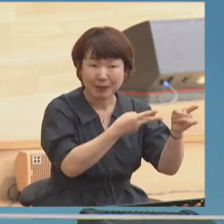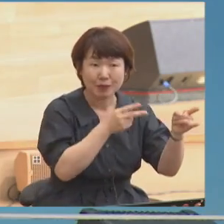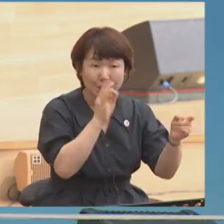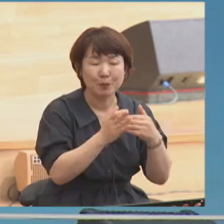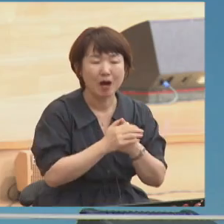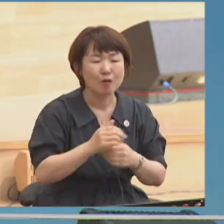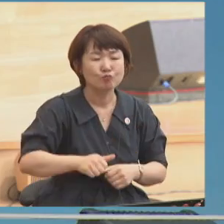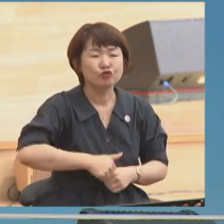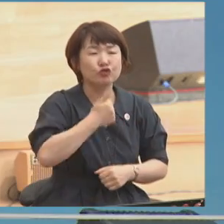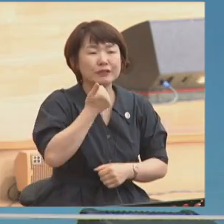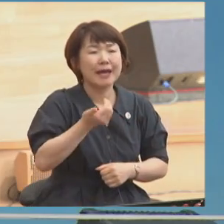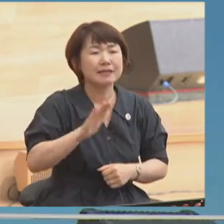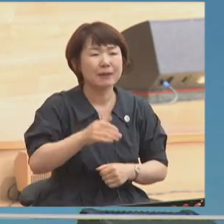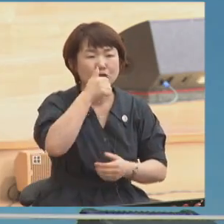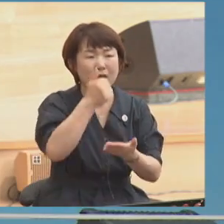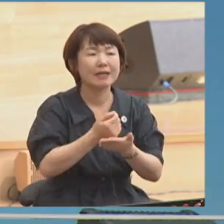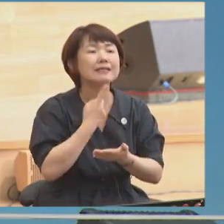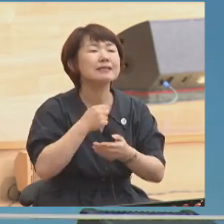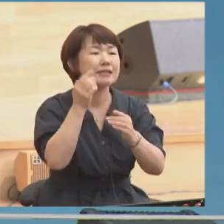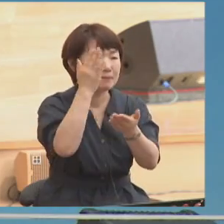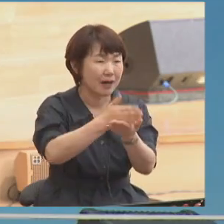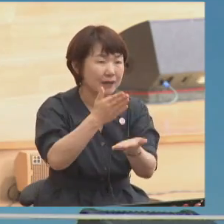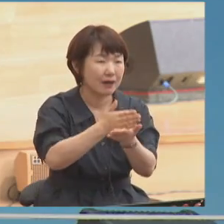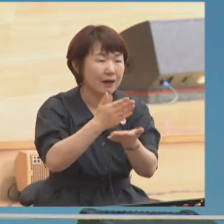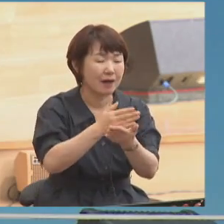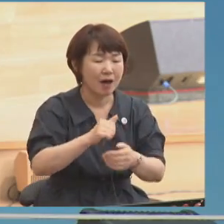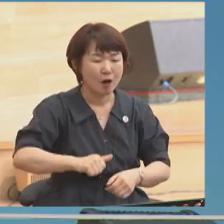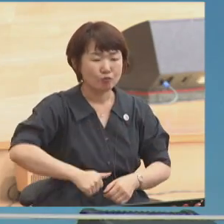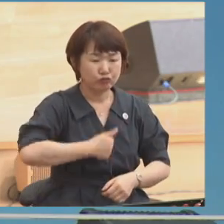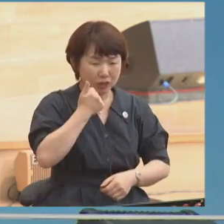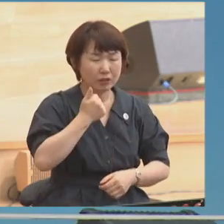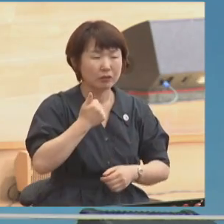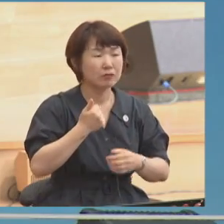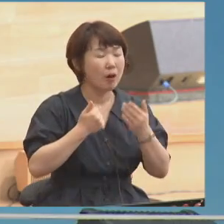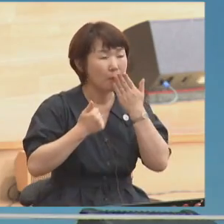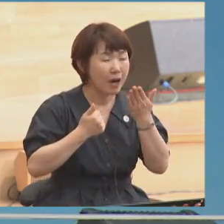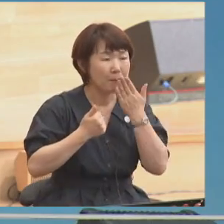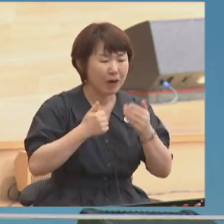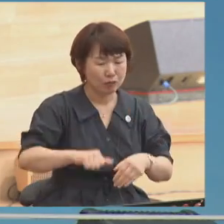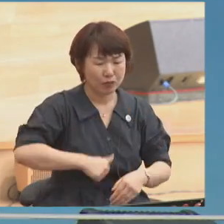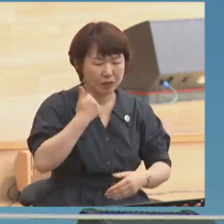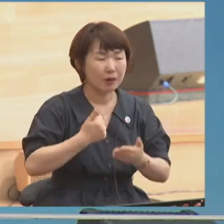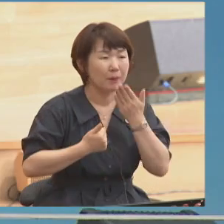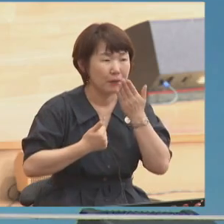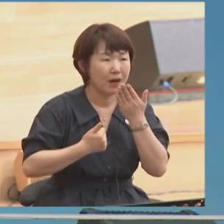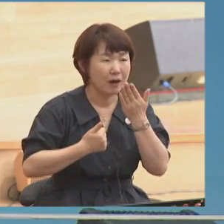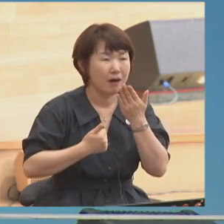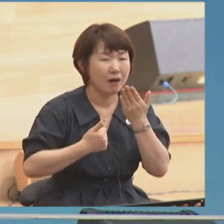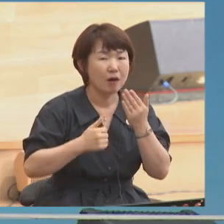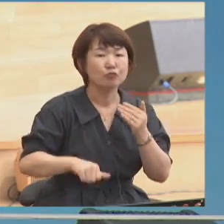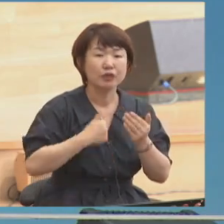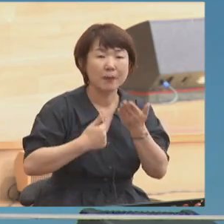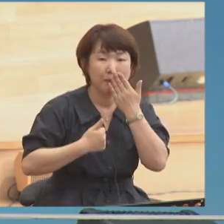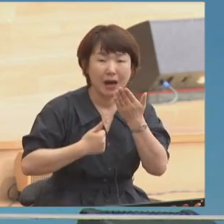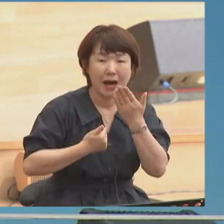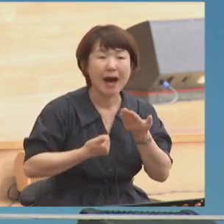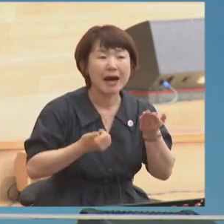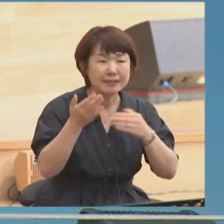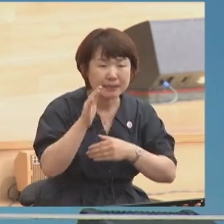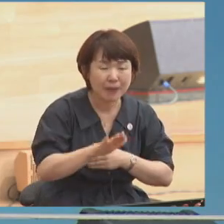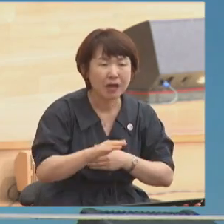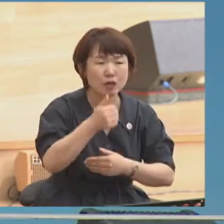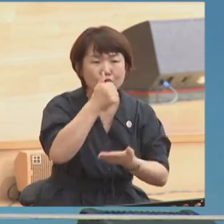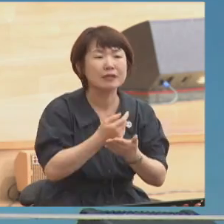내어도 죄를 짓지 말며. 이 말은 뭐예요? 분을 낼 수 있다는 걸 전제하는 거잖아요. 분을 내어도 죄를 짓지